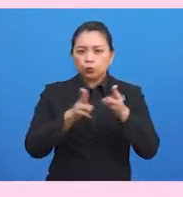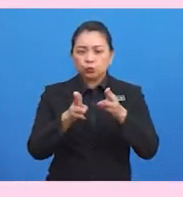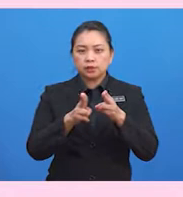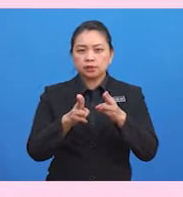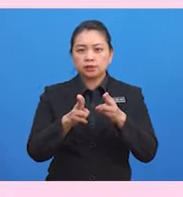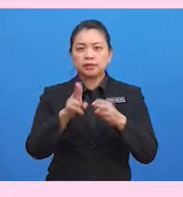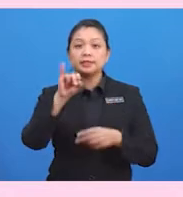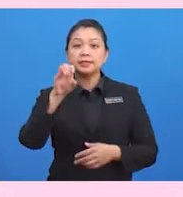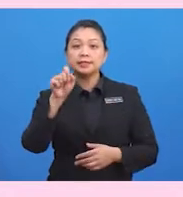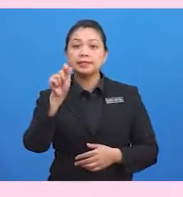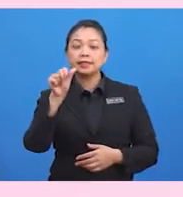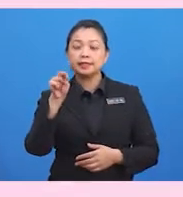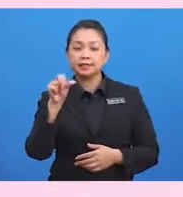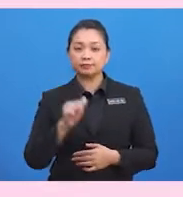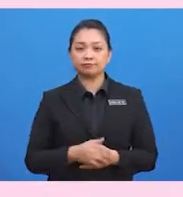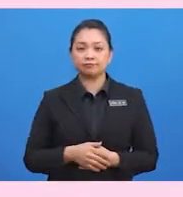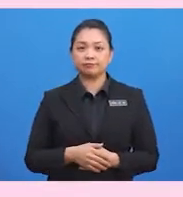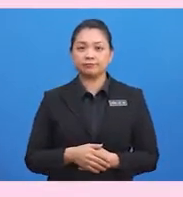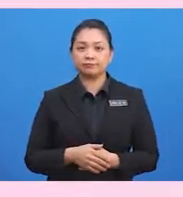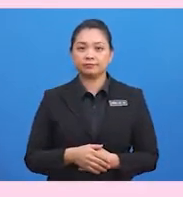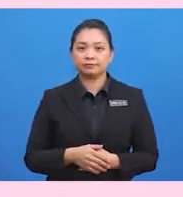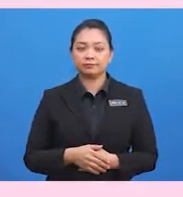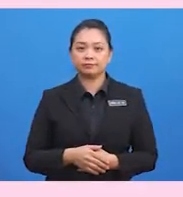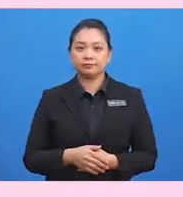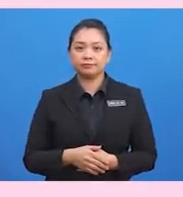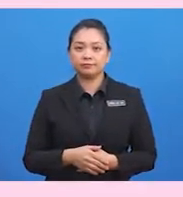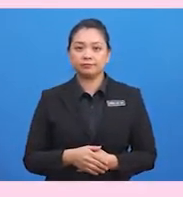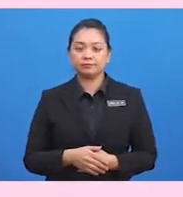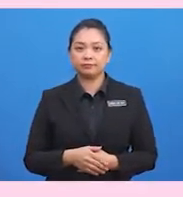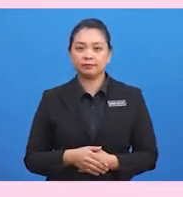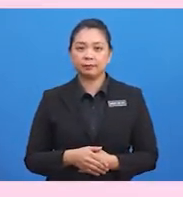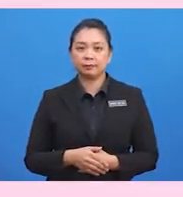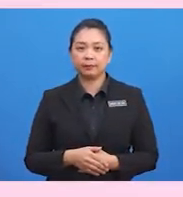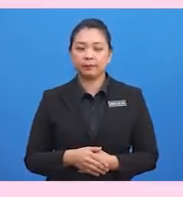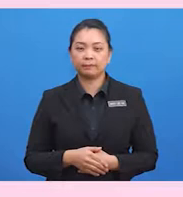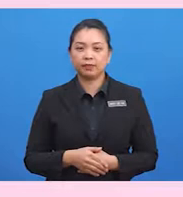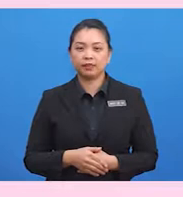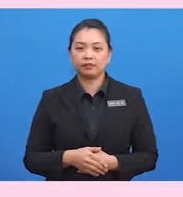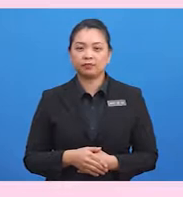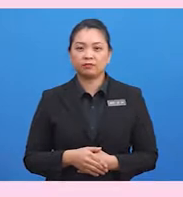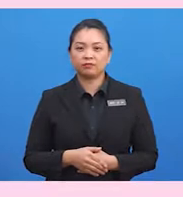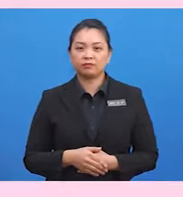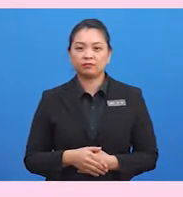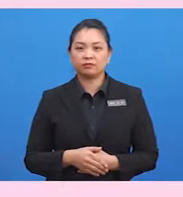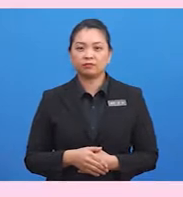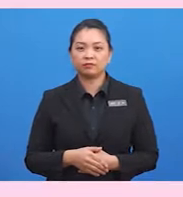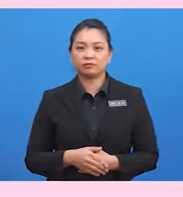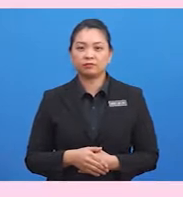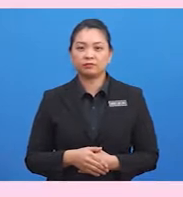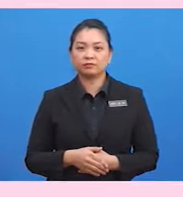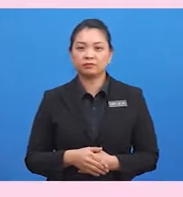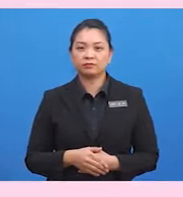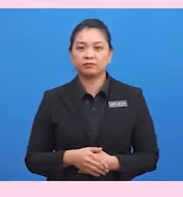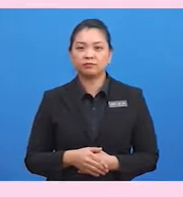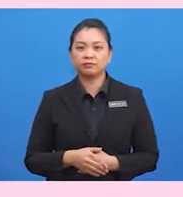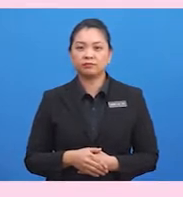istana kalau bendahara mendapat mua dan bentar penghulu bendahari pula mendapat seneng ujung